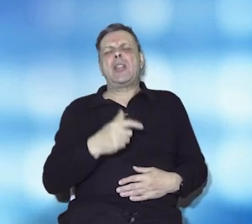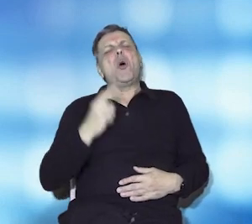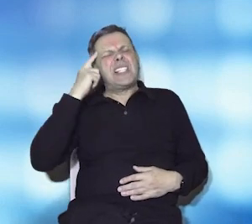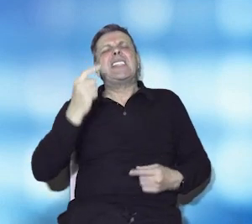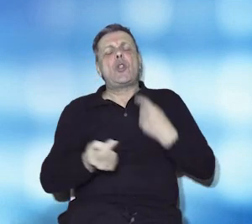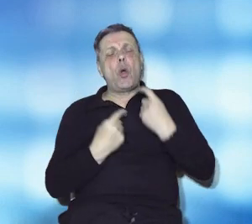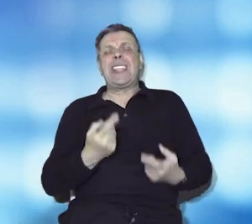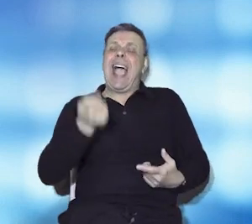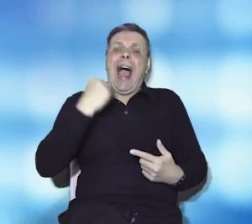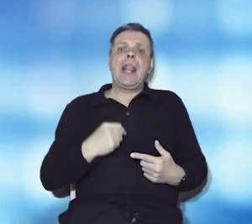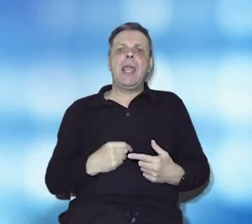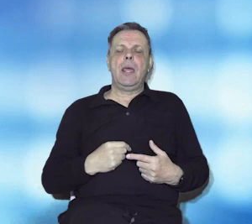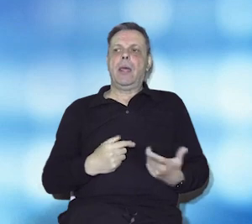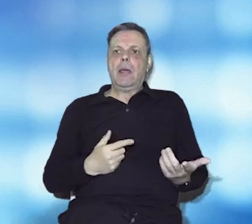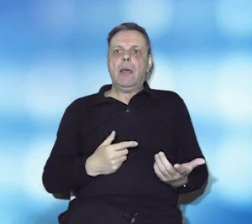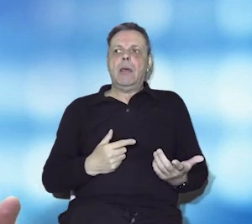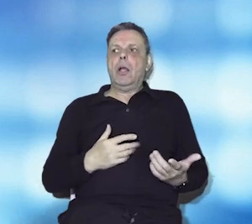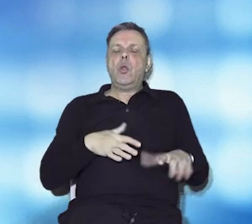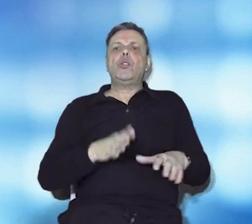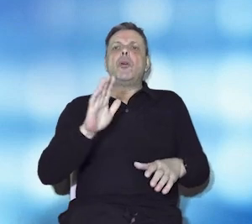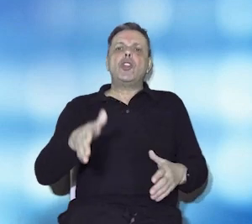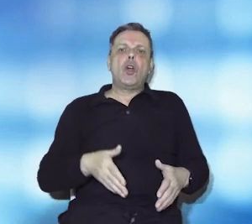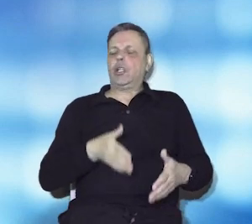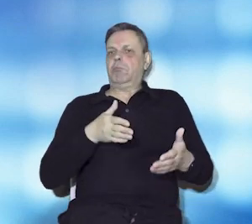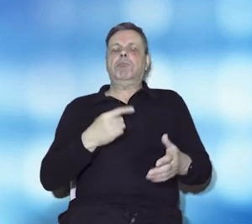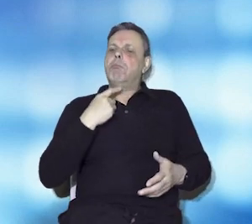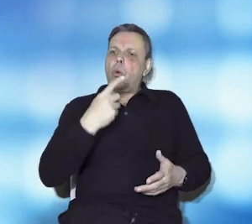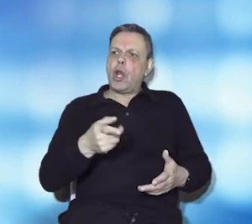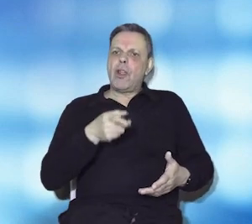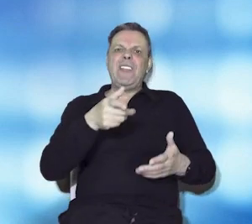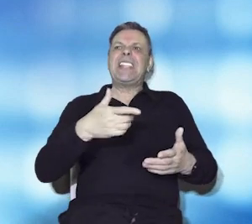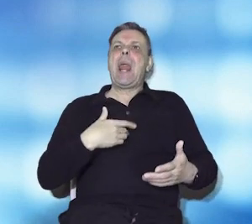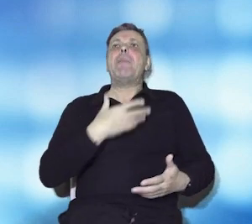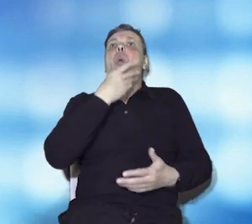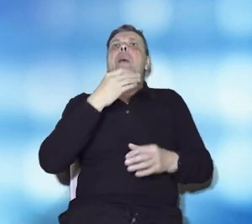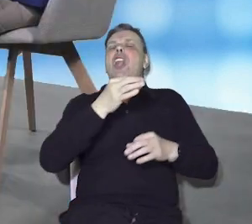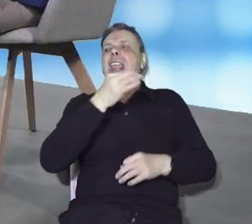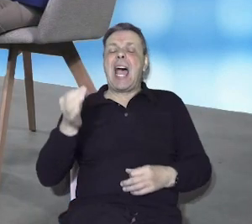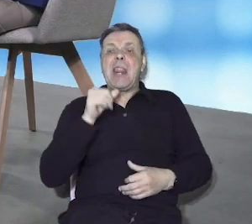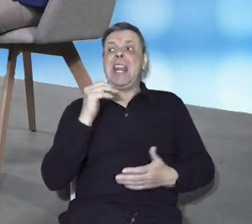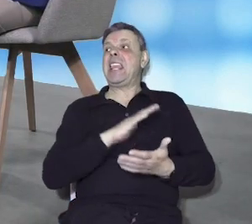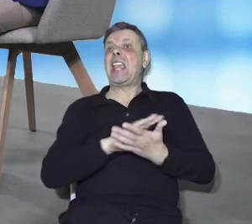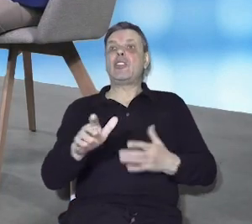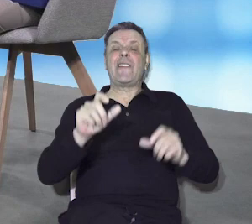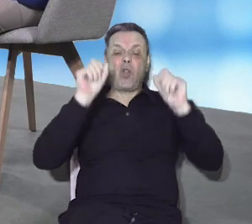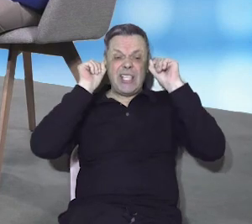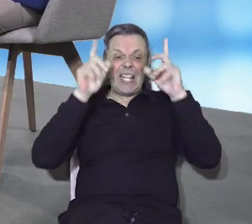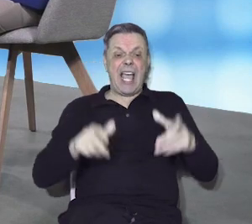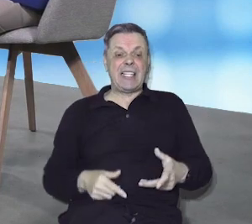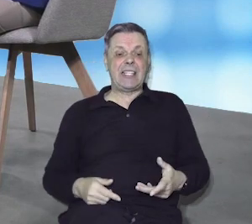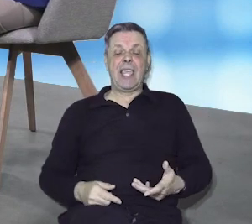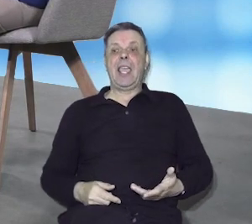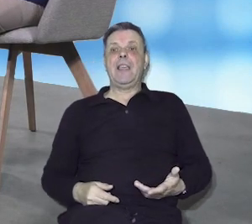opet mogu vam doći direktno ljudi pa reći, wow, vi ste nama, uljepšili ste nam dan. Ili jednostavno iznenadite ih, ono, oni idu za